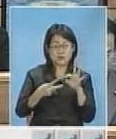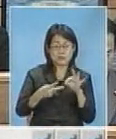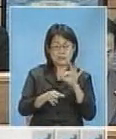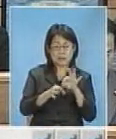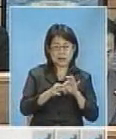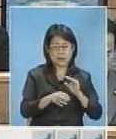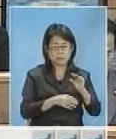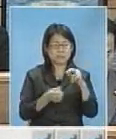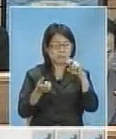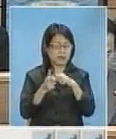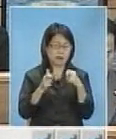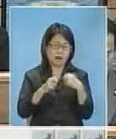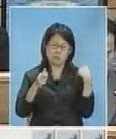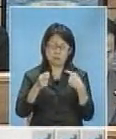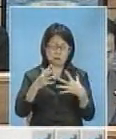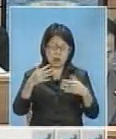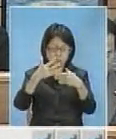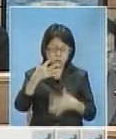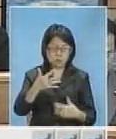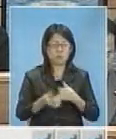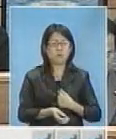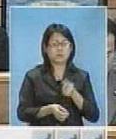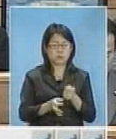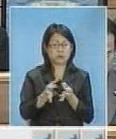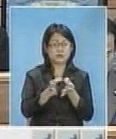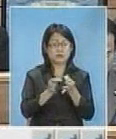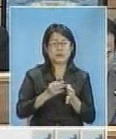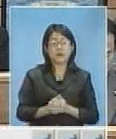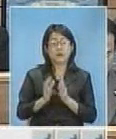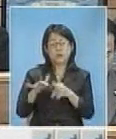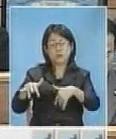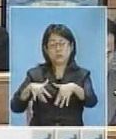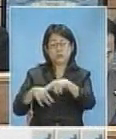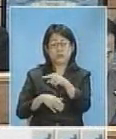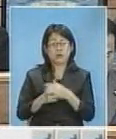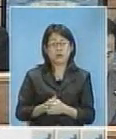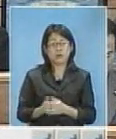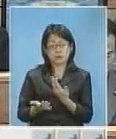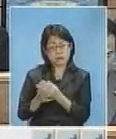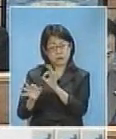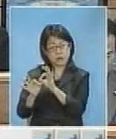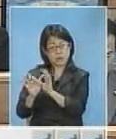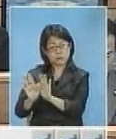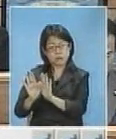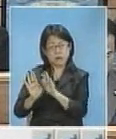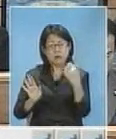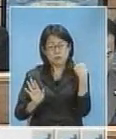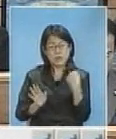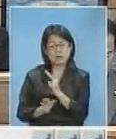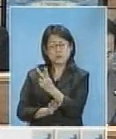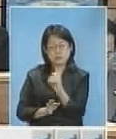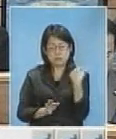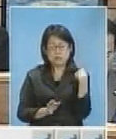านต้องชี้แจงท่านจะดูแลพี่น้องประชาชนที่ควรที่ได้รับการคุ้มครองโดยสถาบันคุ้มครองเงินฝากอย่าง